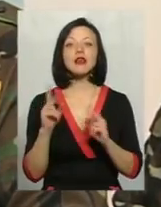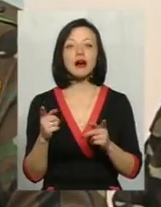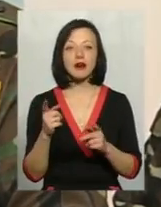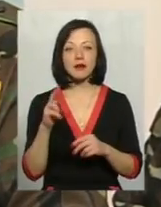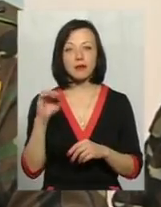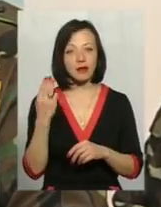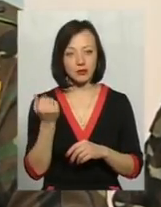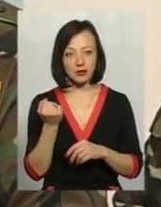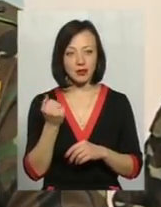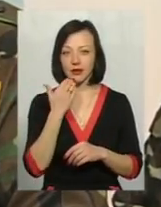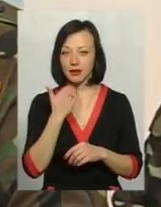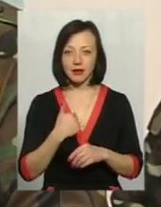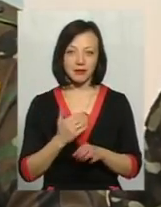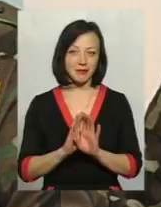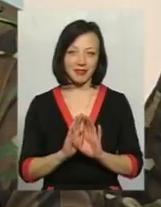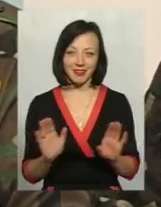кажу: «Паша, не питай».